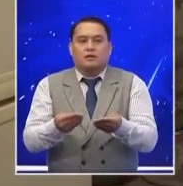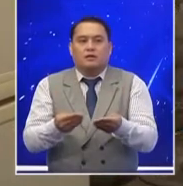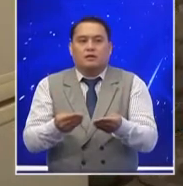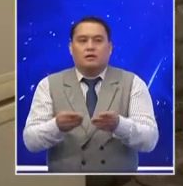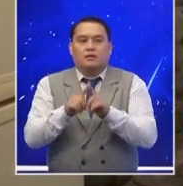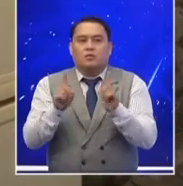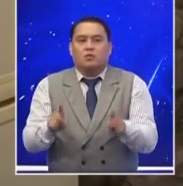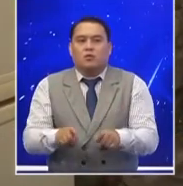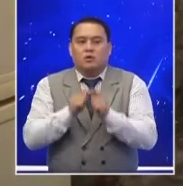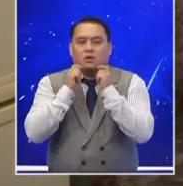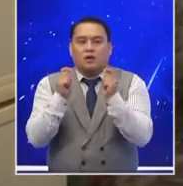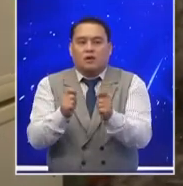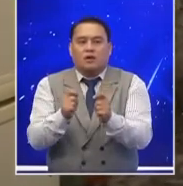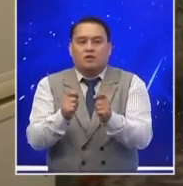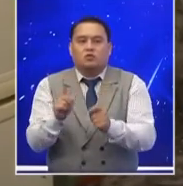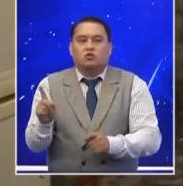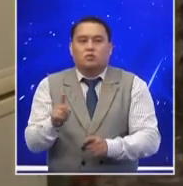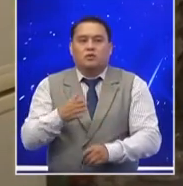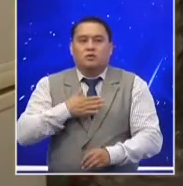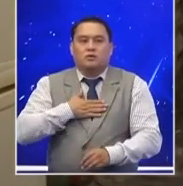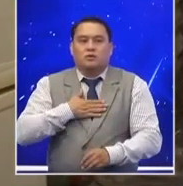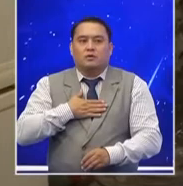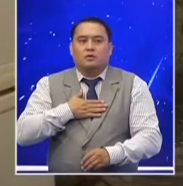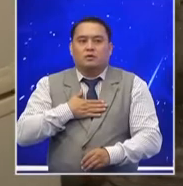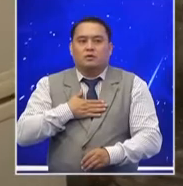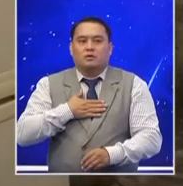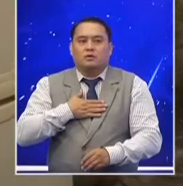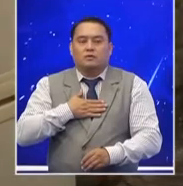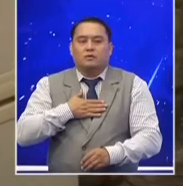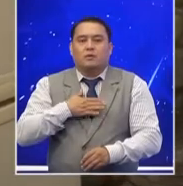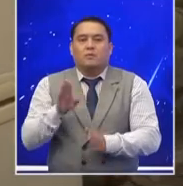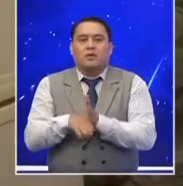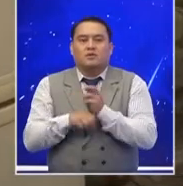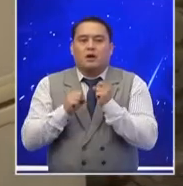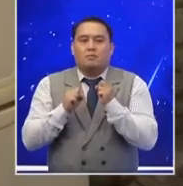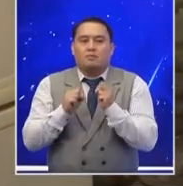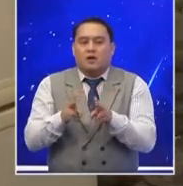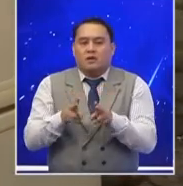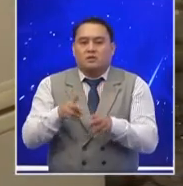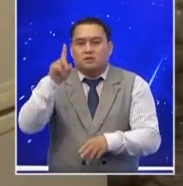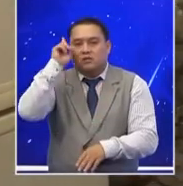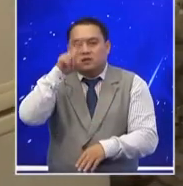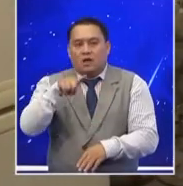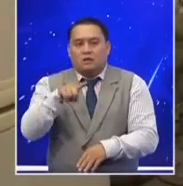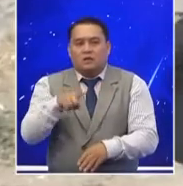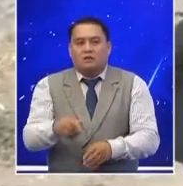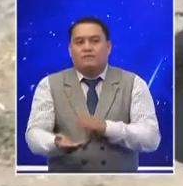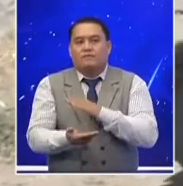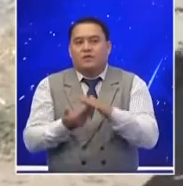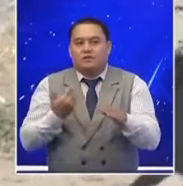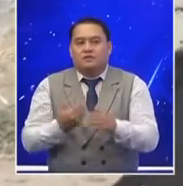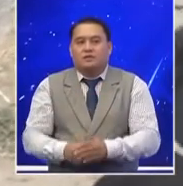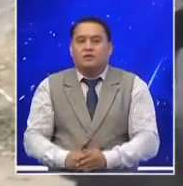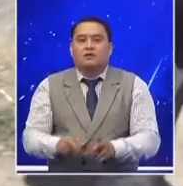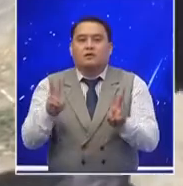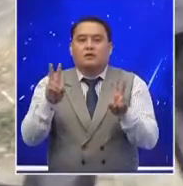буклеты, дали все, чтобы я все как правило безопасности, все, чтобы знал, сразу вызывал. В рамках